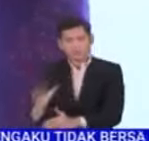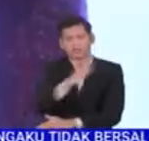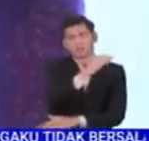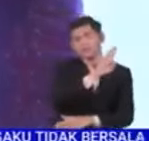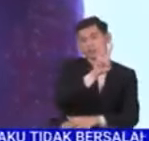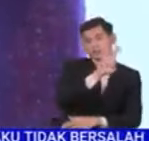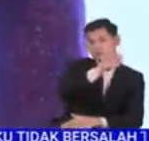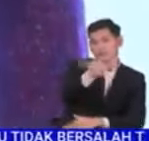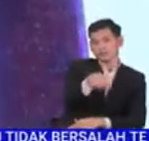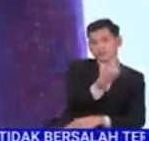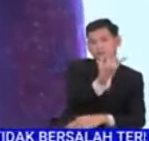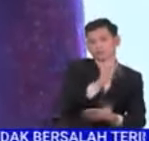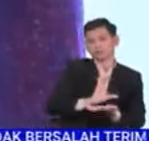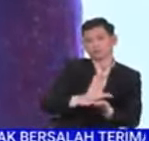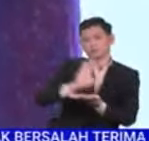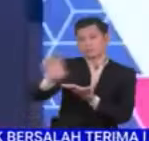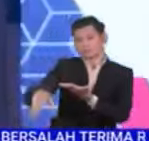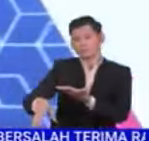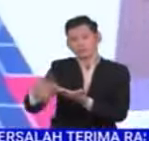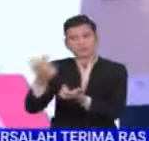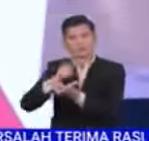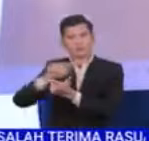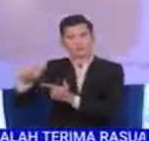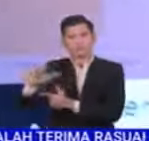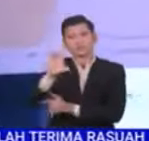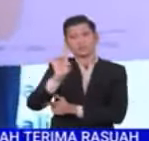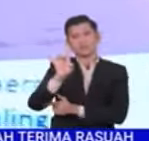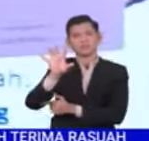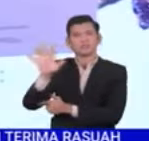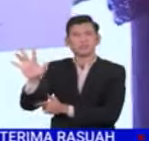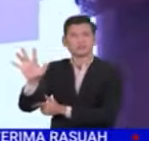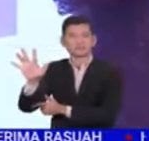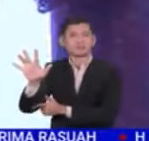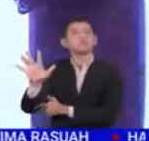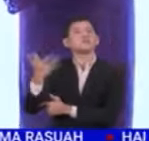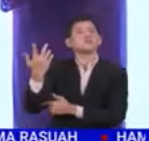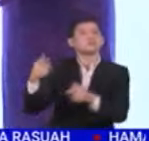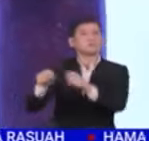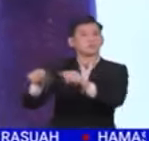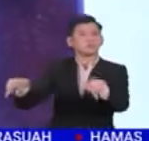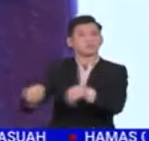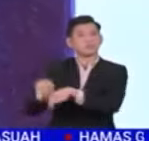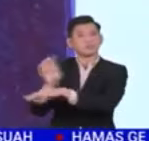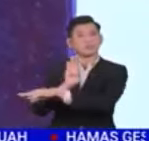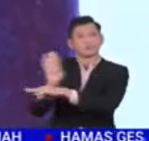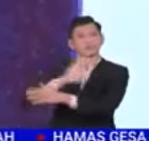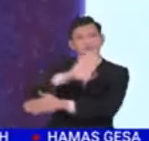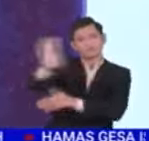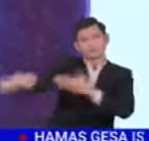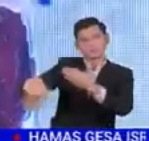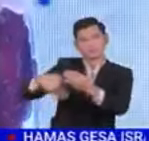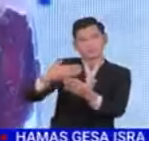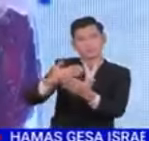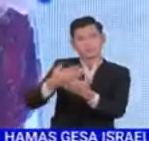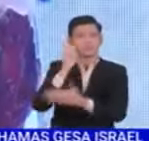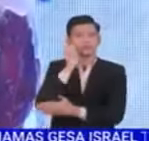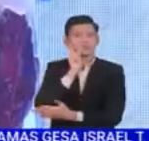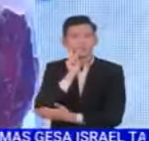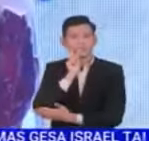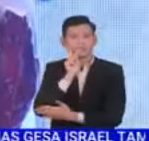dibelanjakan bagi menguruskan 685 lotr uangnya ga di seluruh negeri Kedah